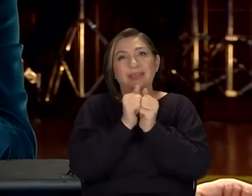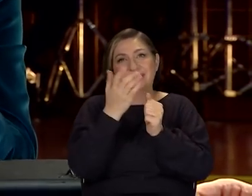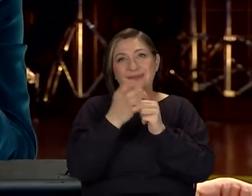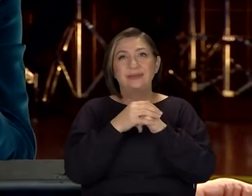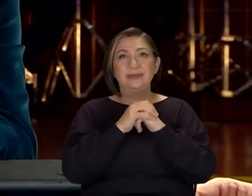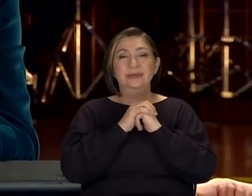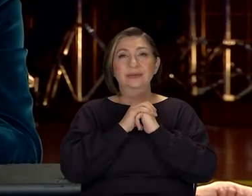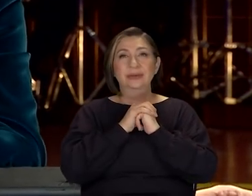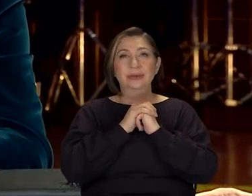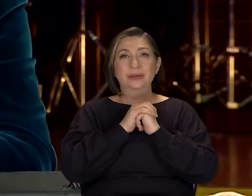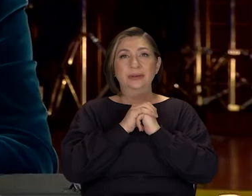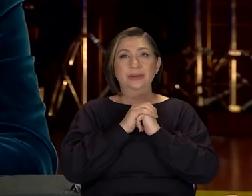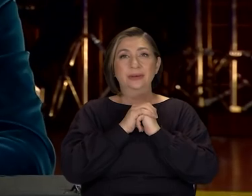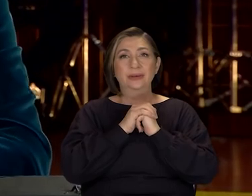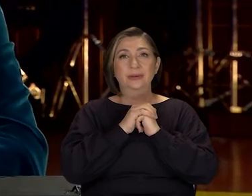şey, bu